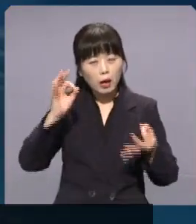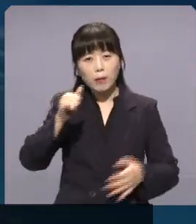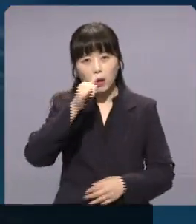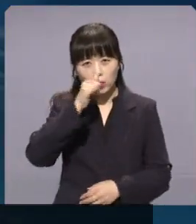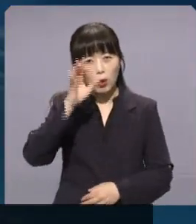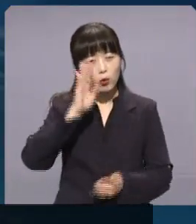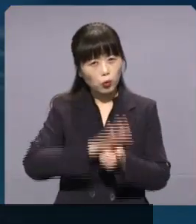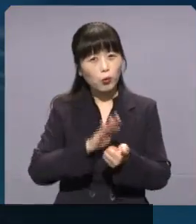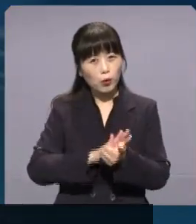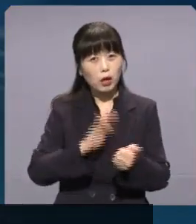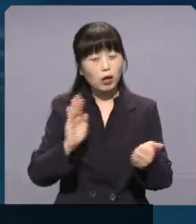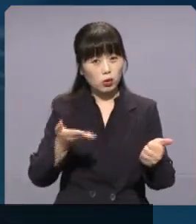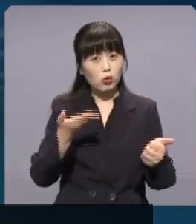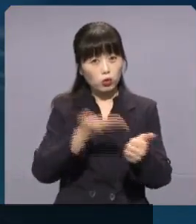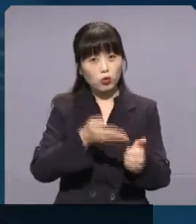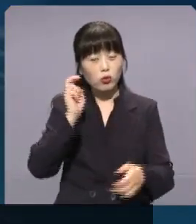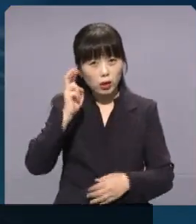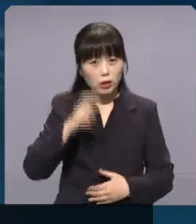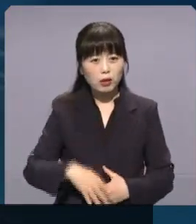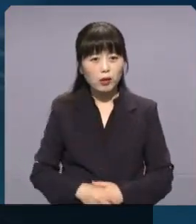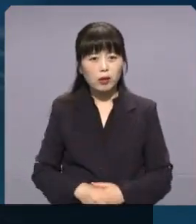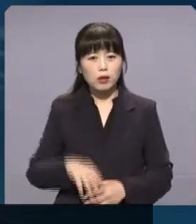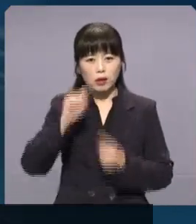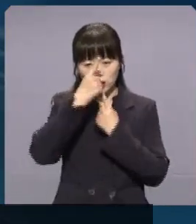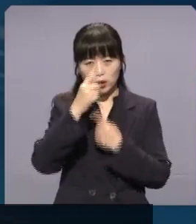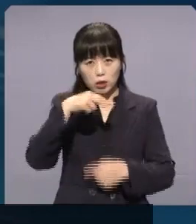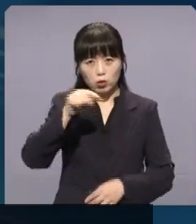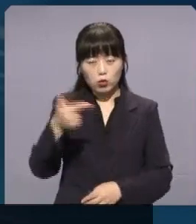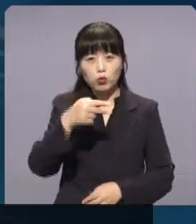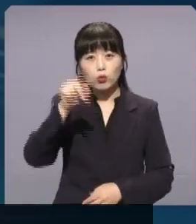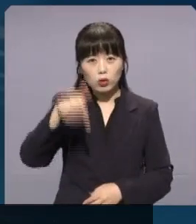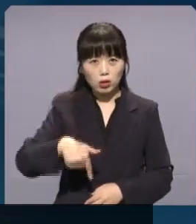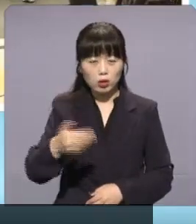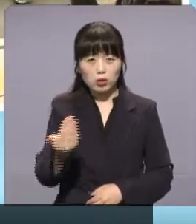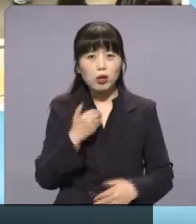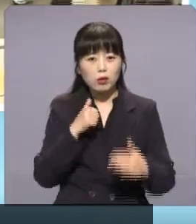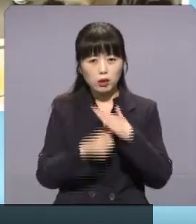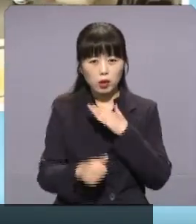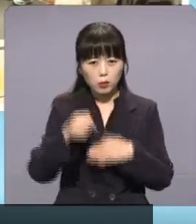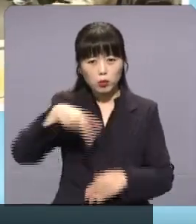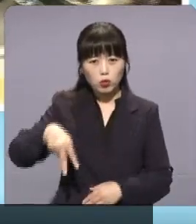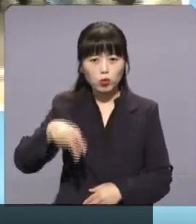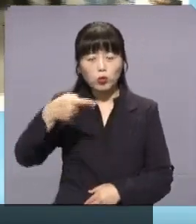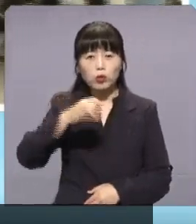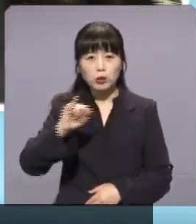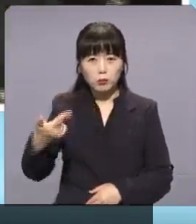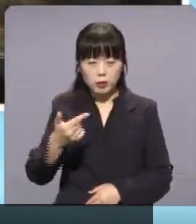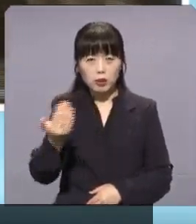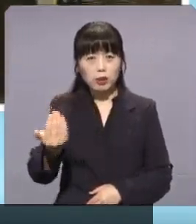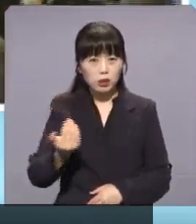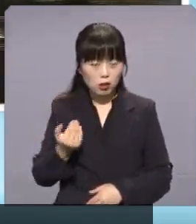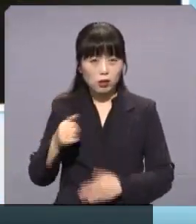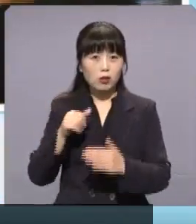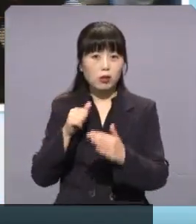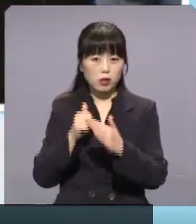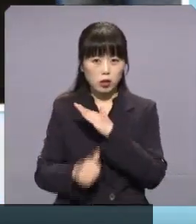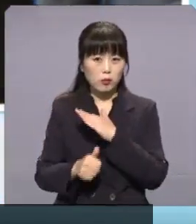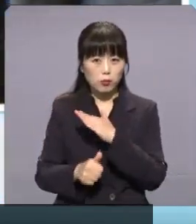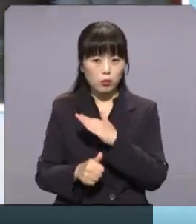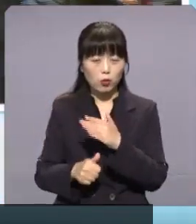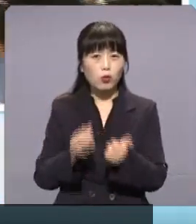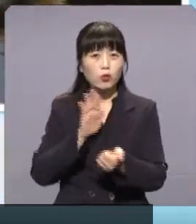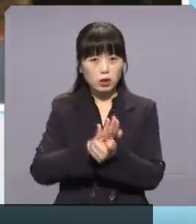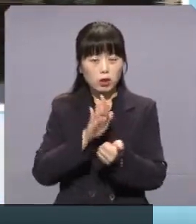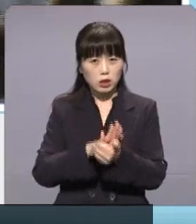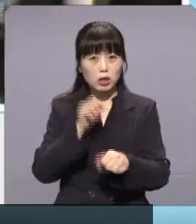거로 보여져요. 네. 왜냐하면 지금 이준석 전 대표와 유승민 전 대표의 지지 성향은 같다고